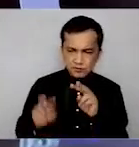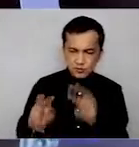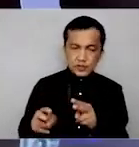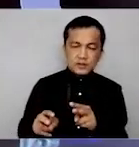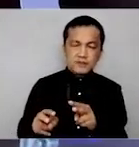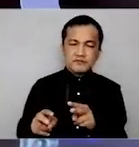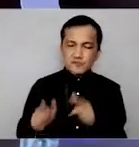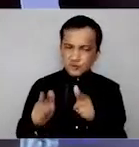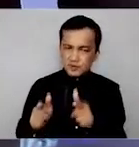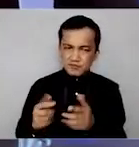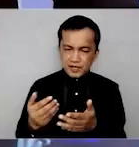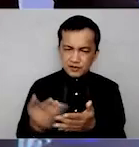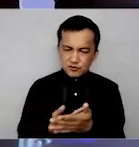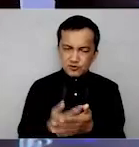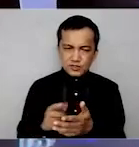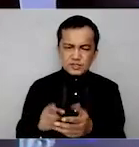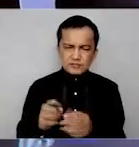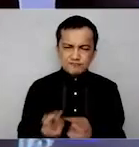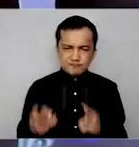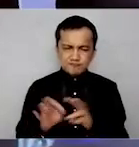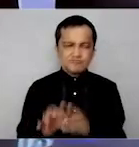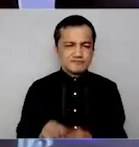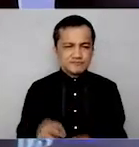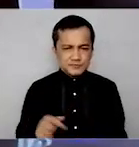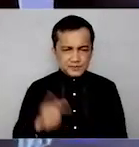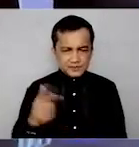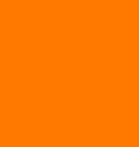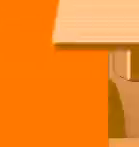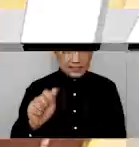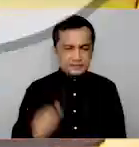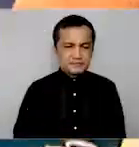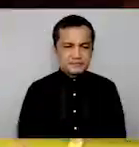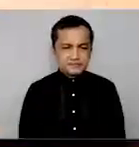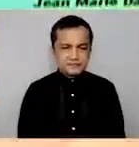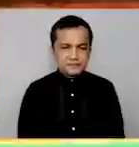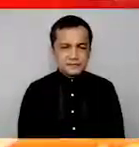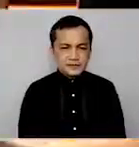kaya sulit. Nasa frontline ng balitang yan, si Laila Pangilinan.